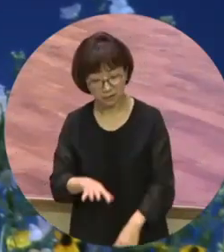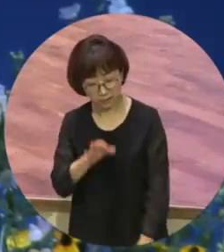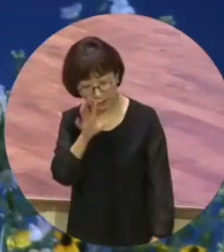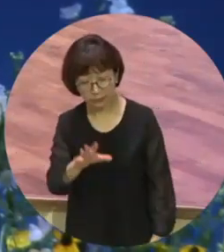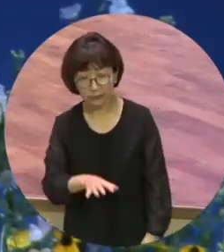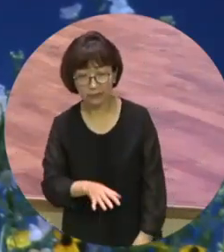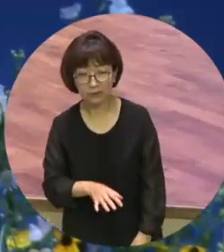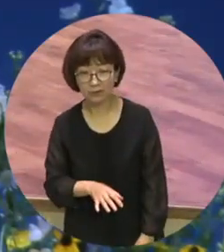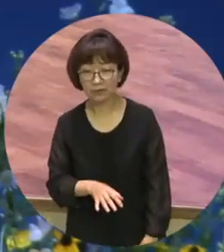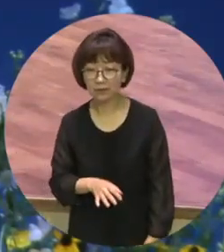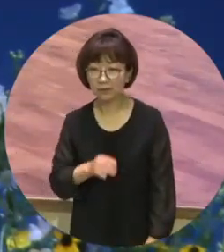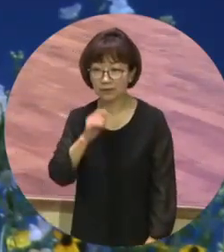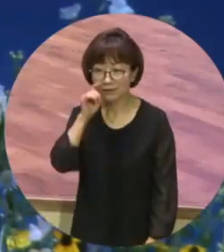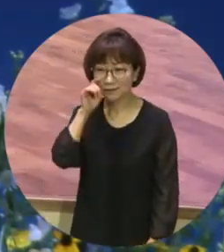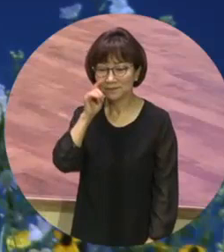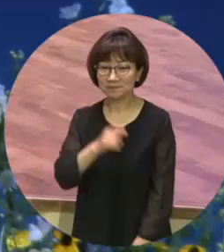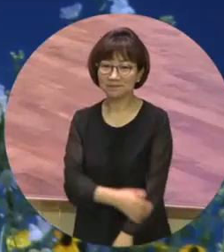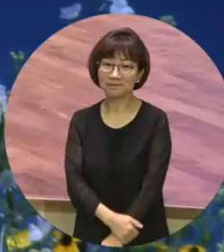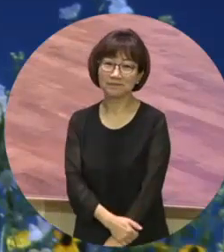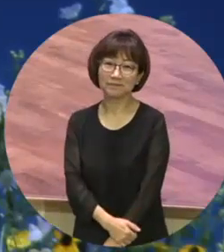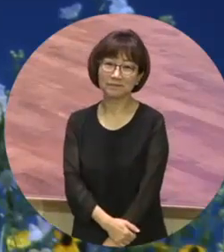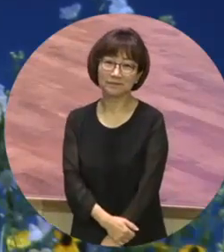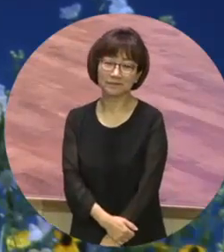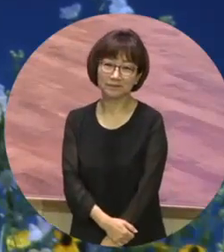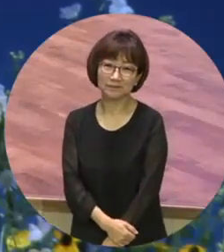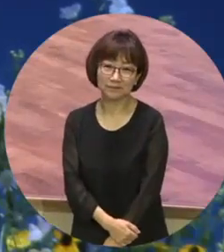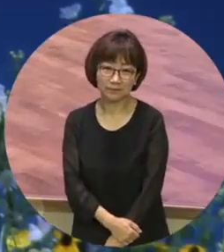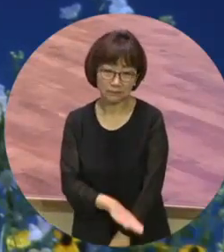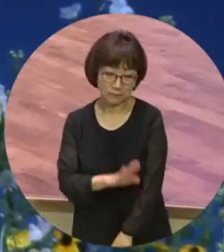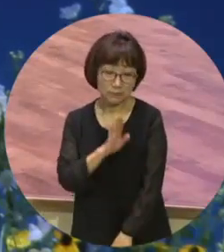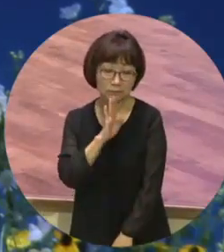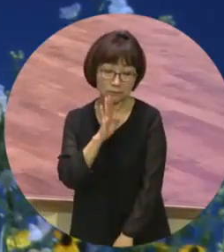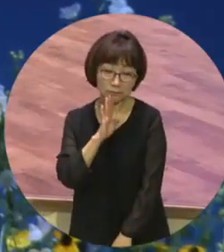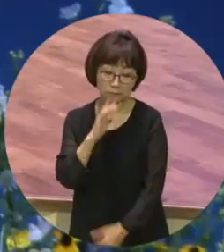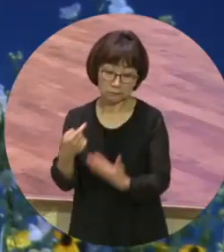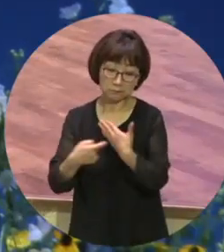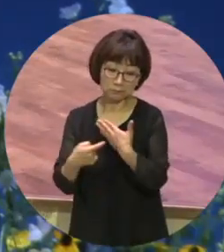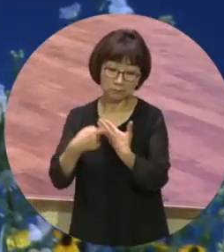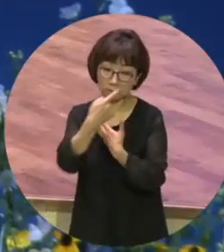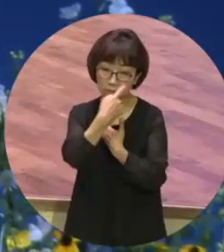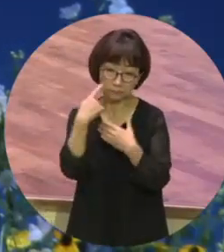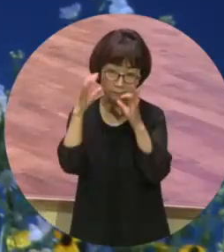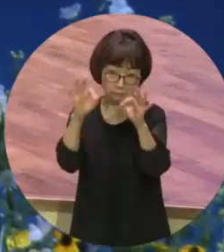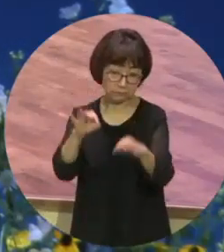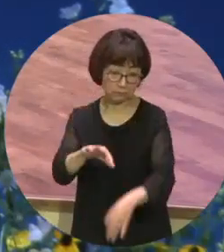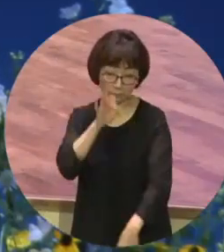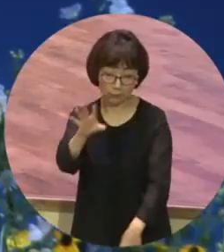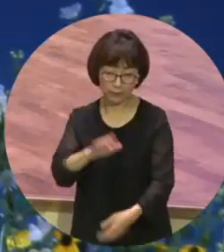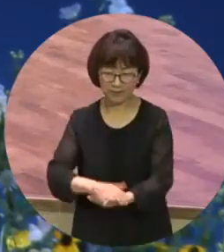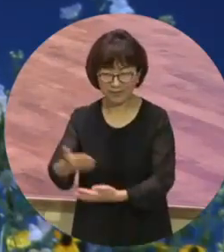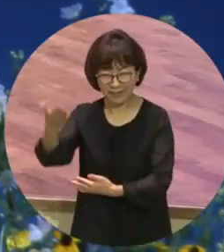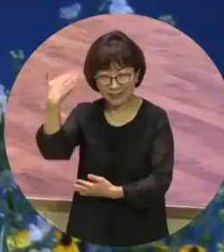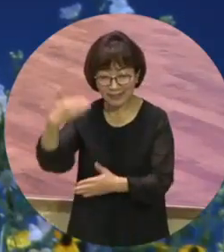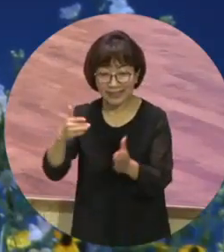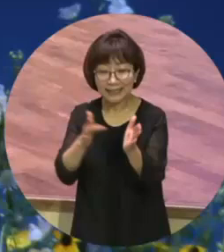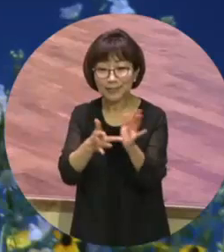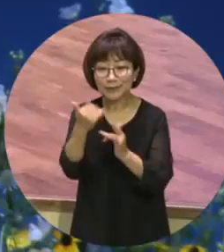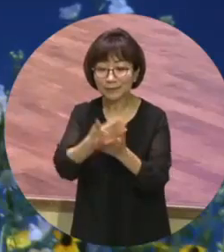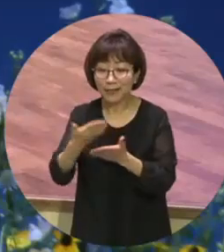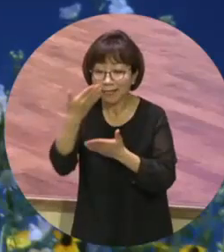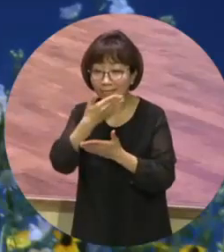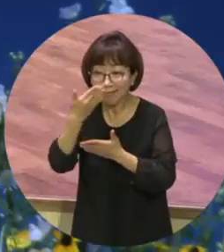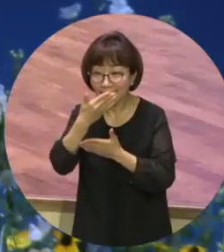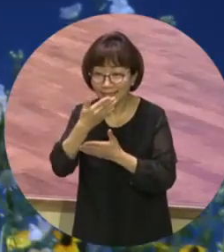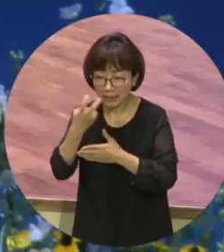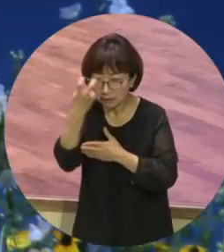맞지요? 정확합니다. 사실은 그렇습니다. 불가능합니다. 마치 정탐꾼, 가나안 정탐꾼을 보내 12명을